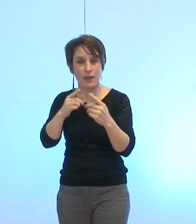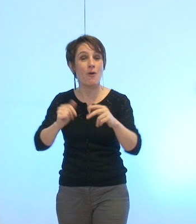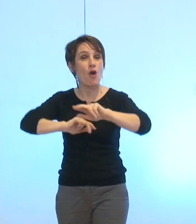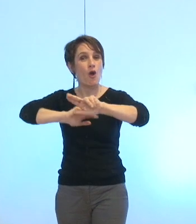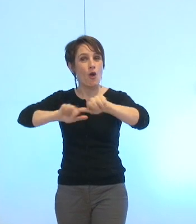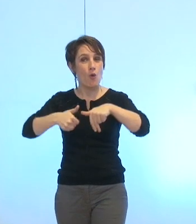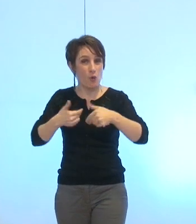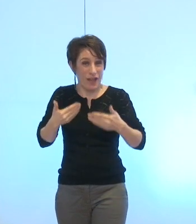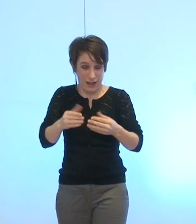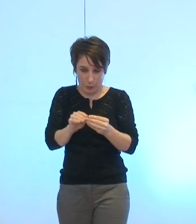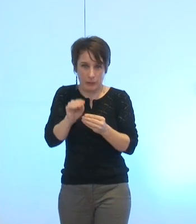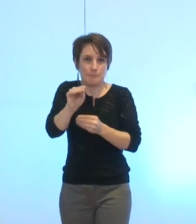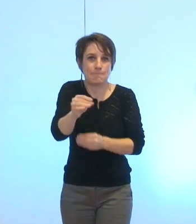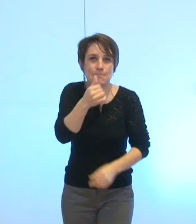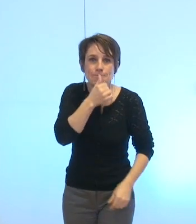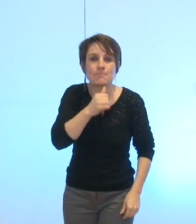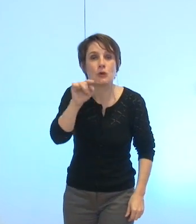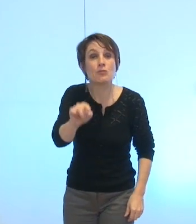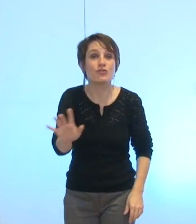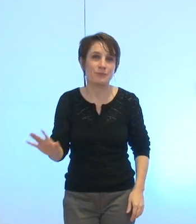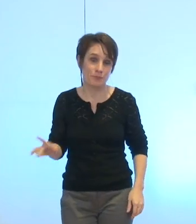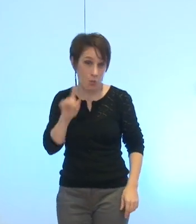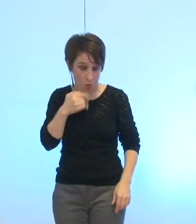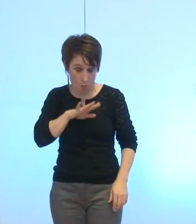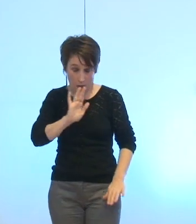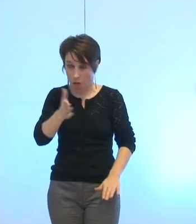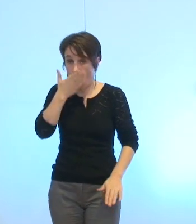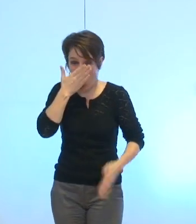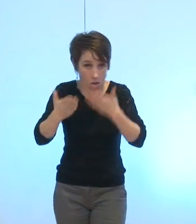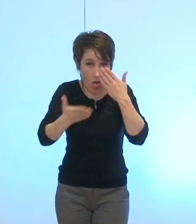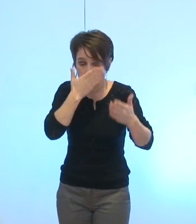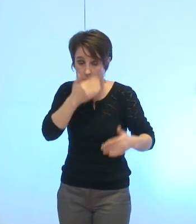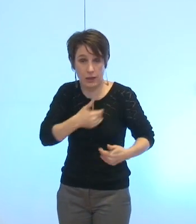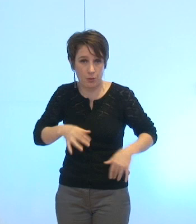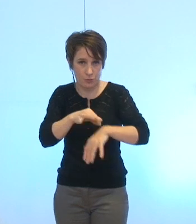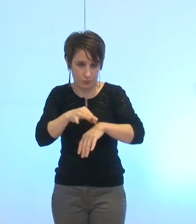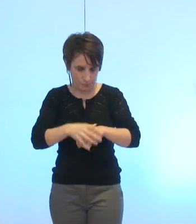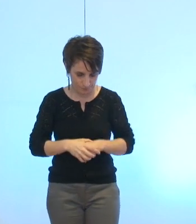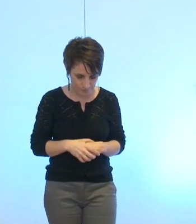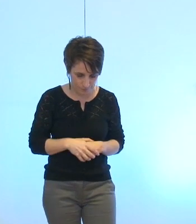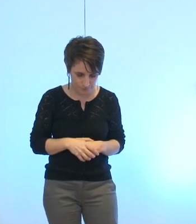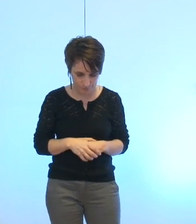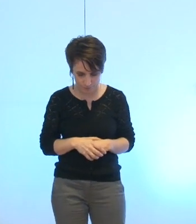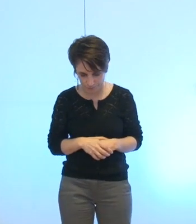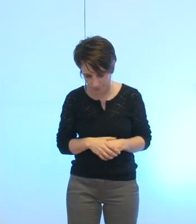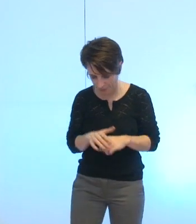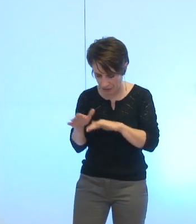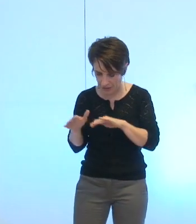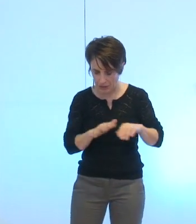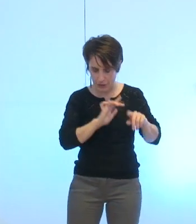contrat existant première chose deuxème élément vous avez